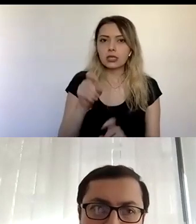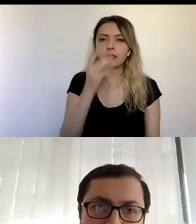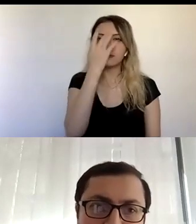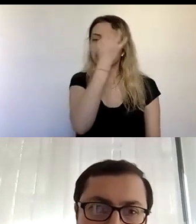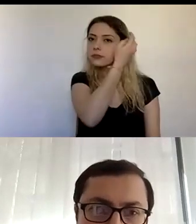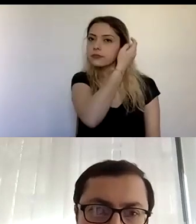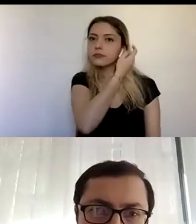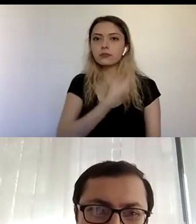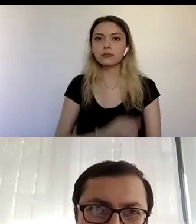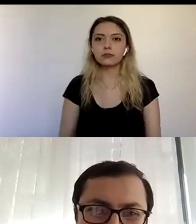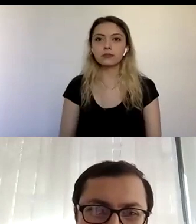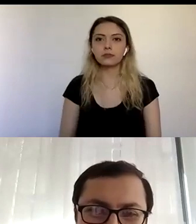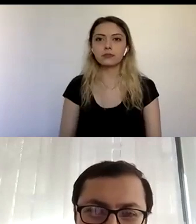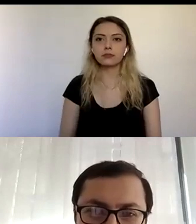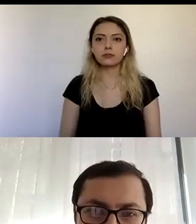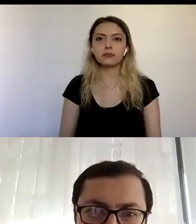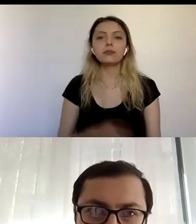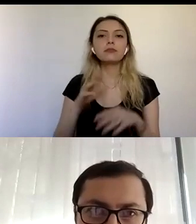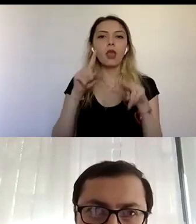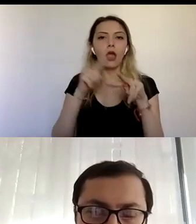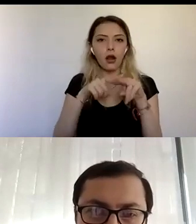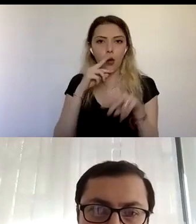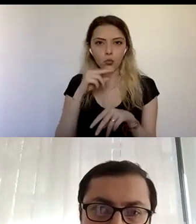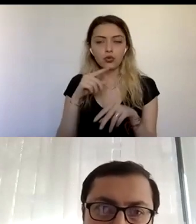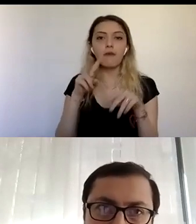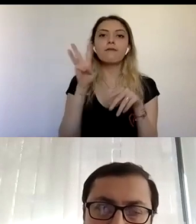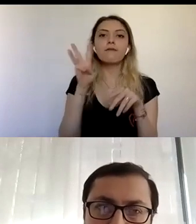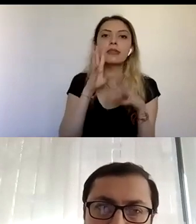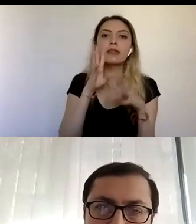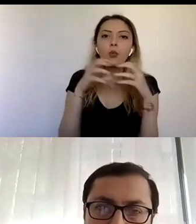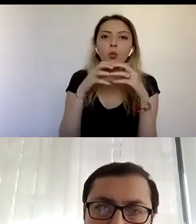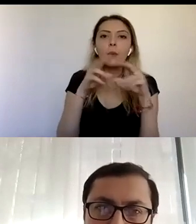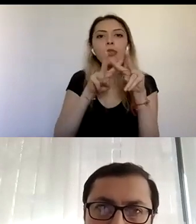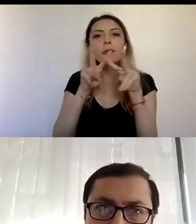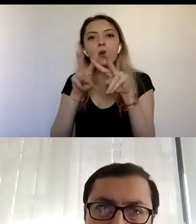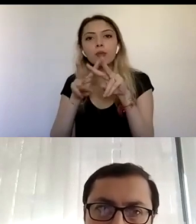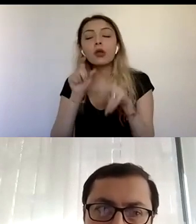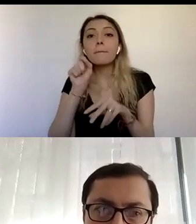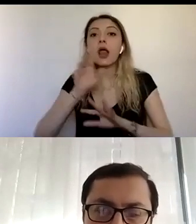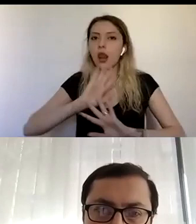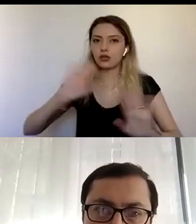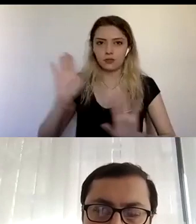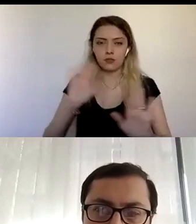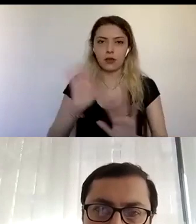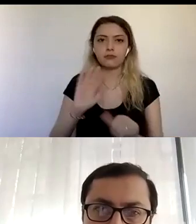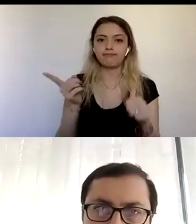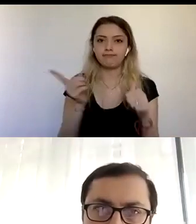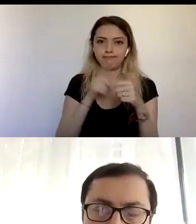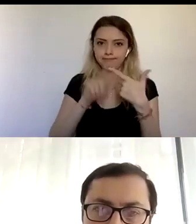WhatsApp linkini paylaşmamak, WhatsApp grup linkini paylaşmamak birinci seviye.